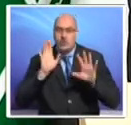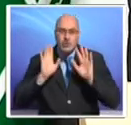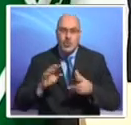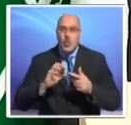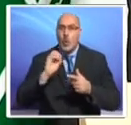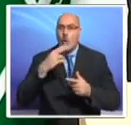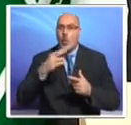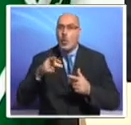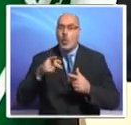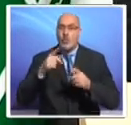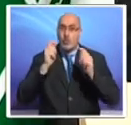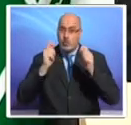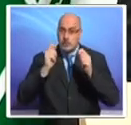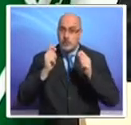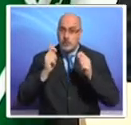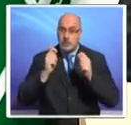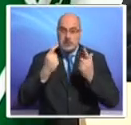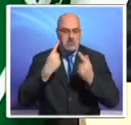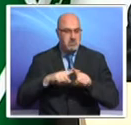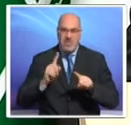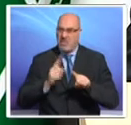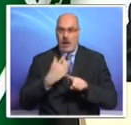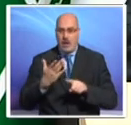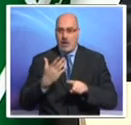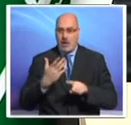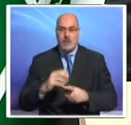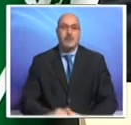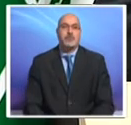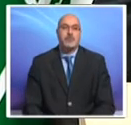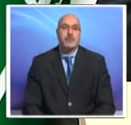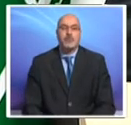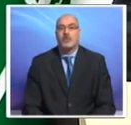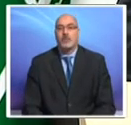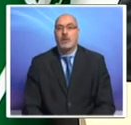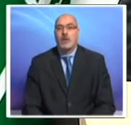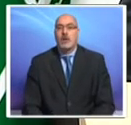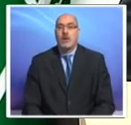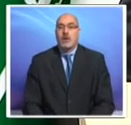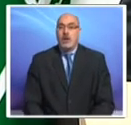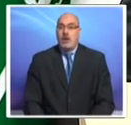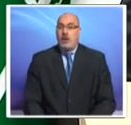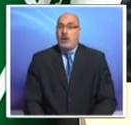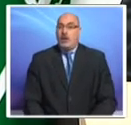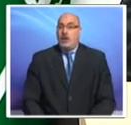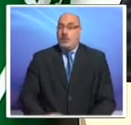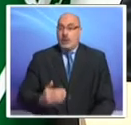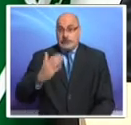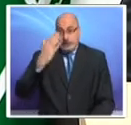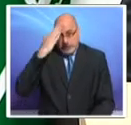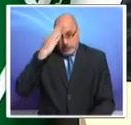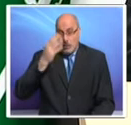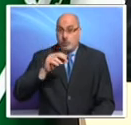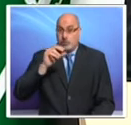أو إيديولوجية غريبة عن شعوبنا. ولا يختلف اثنان في أن أول